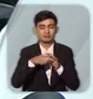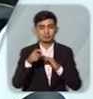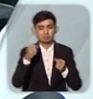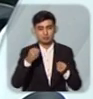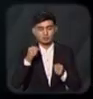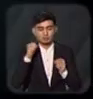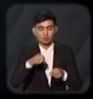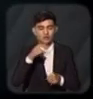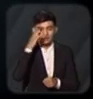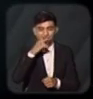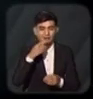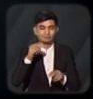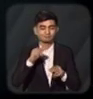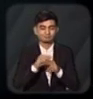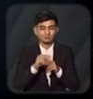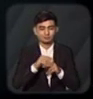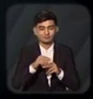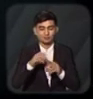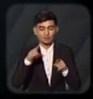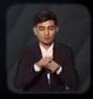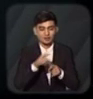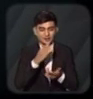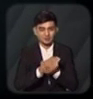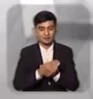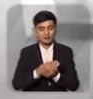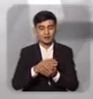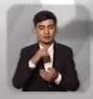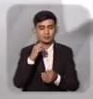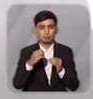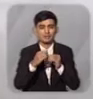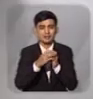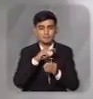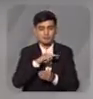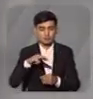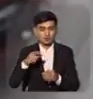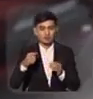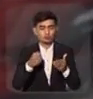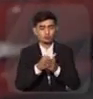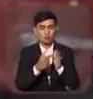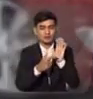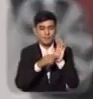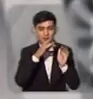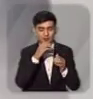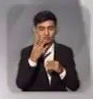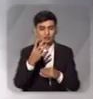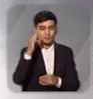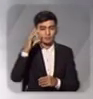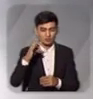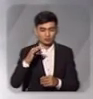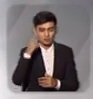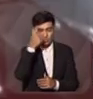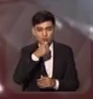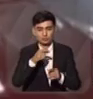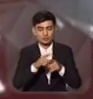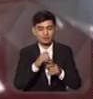автомобиль отечественной сборки стоимостью до 15 миллионов тенге сроком до 7 лет по 4% годовых.